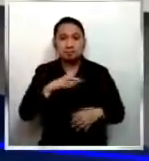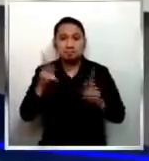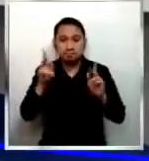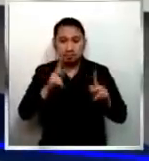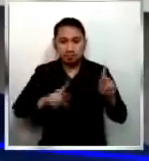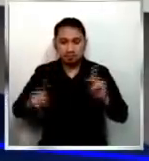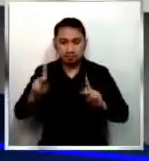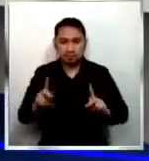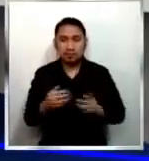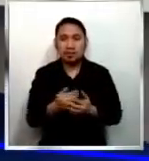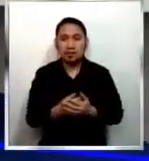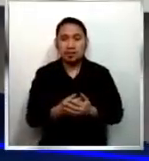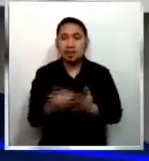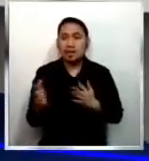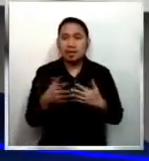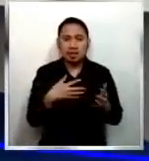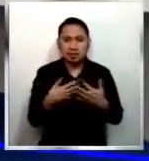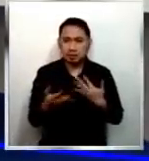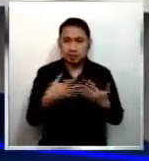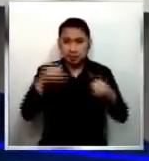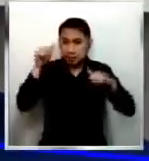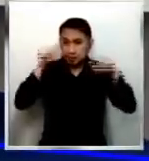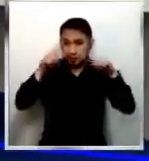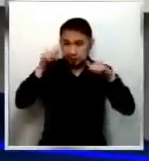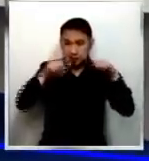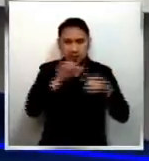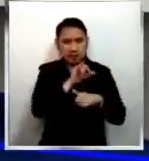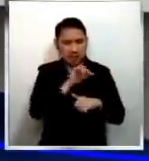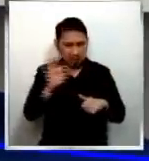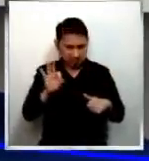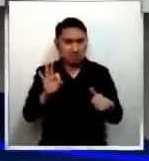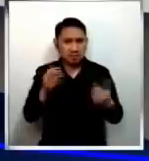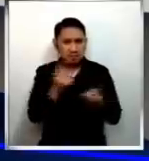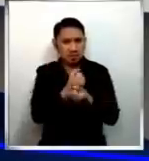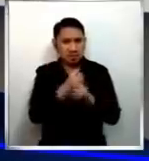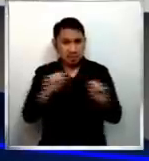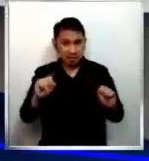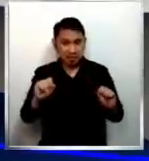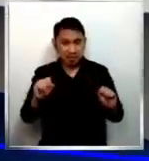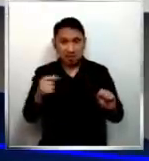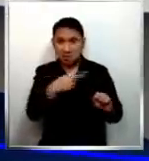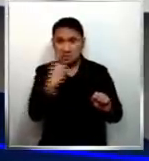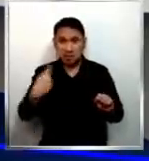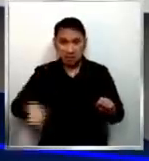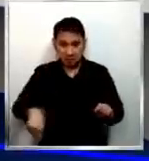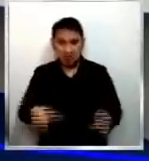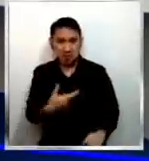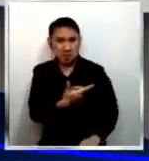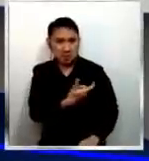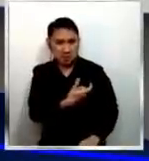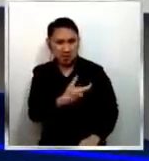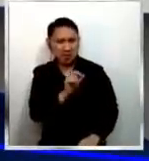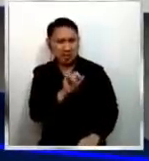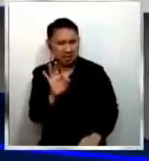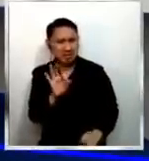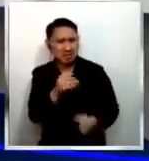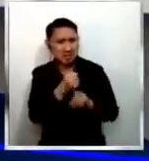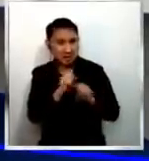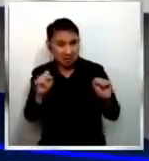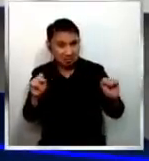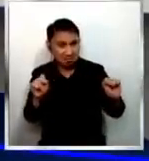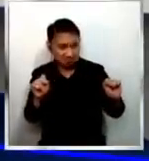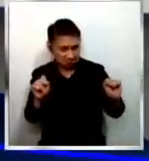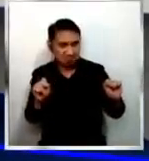Sa kabila po ng mga agam-agam, kung ligtas nga ba at epektibo yung bakuna ng Russia laban sa COVID-19 na Sputnik V, handa raw lumahok